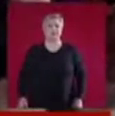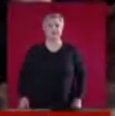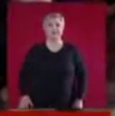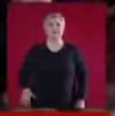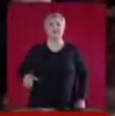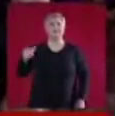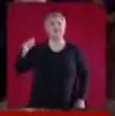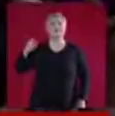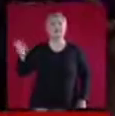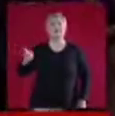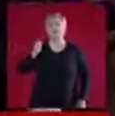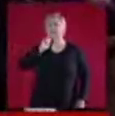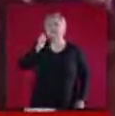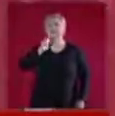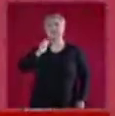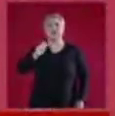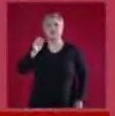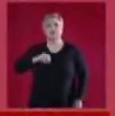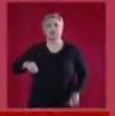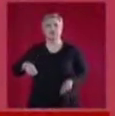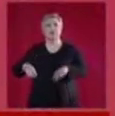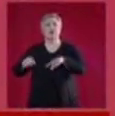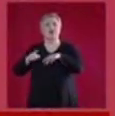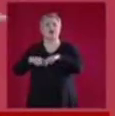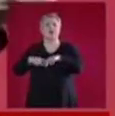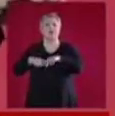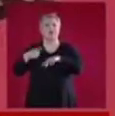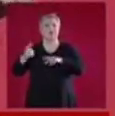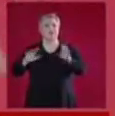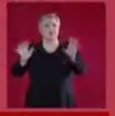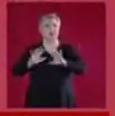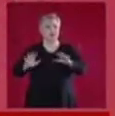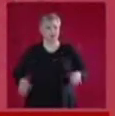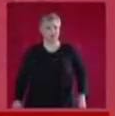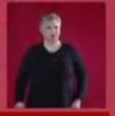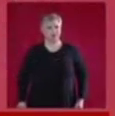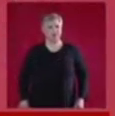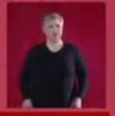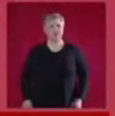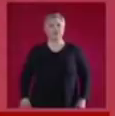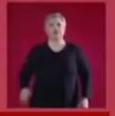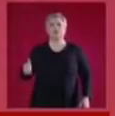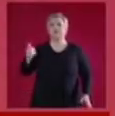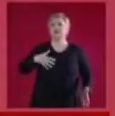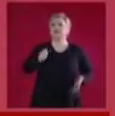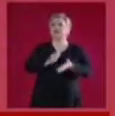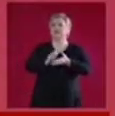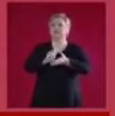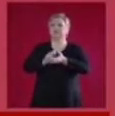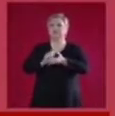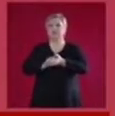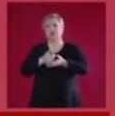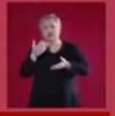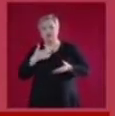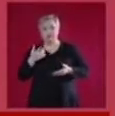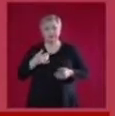τηλεοπτικό σταθμό του α έχοντας ένα σωρό σημειώσεις μπροστά του μην του ξεφύγει τίποτα